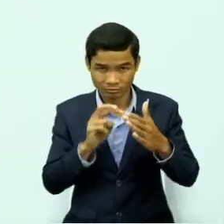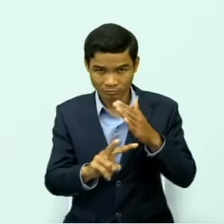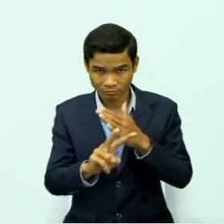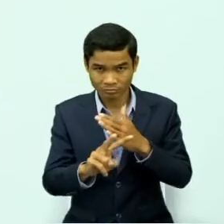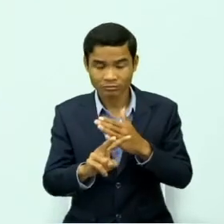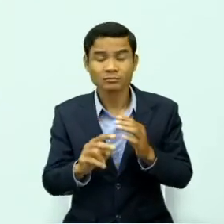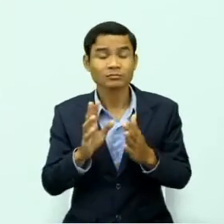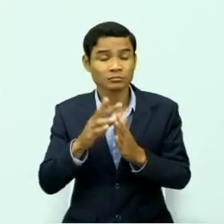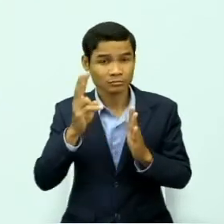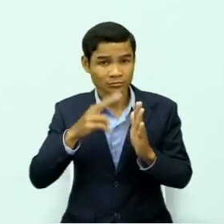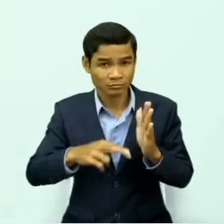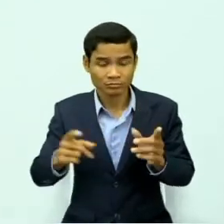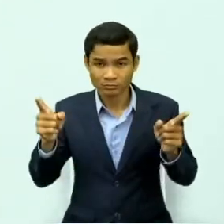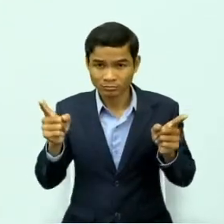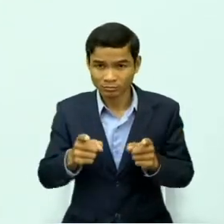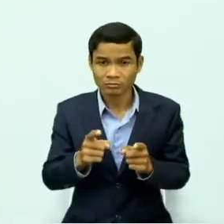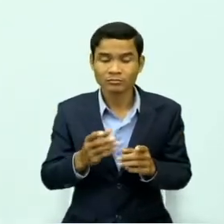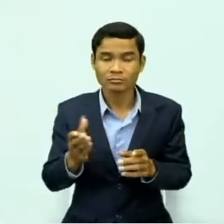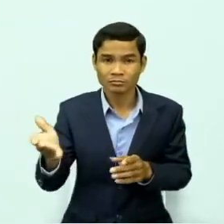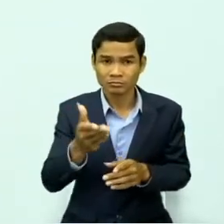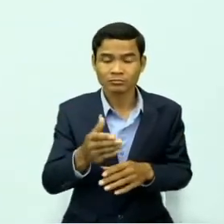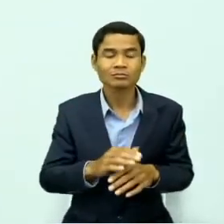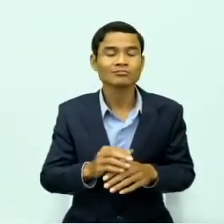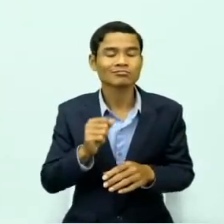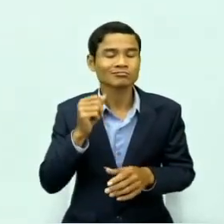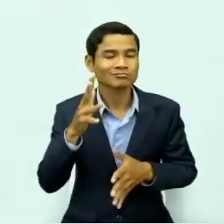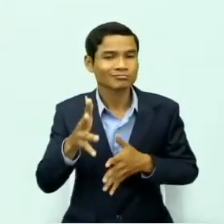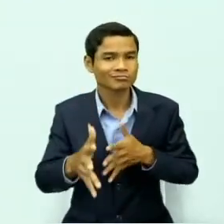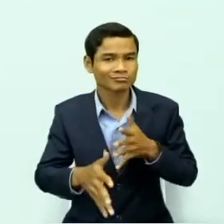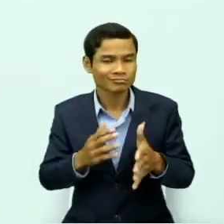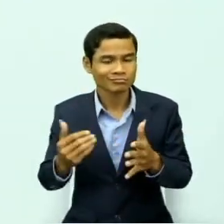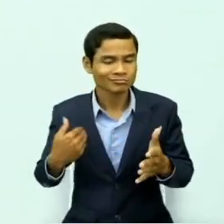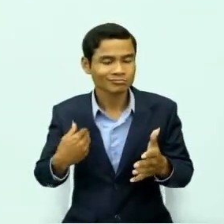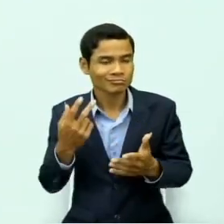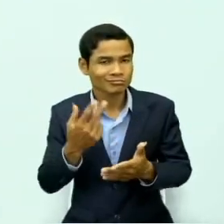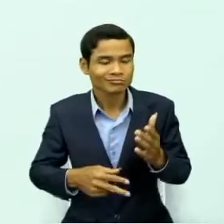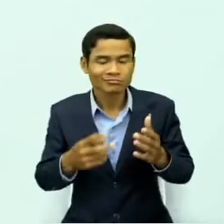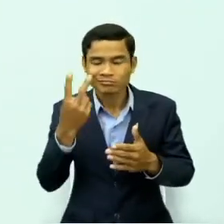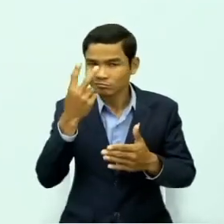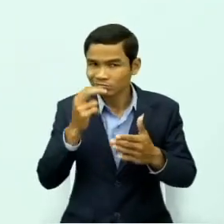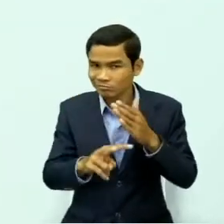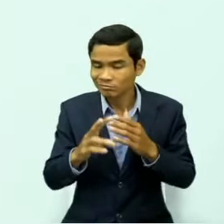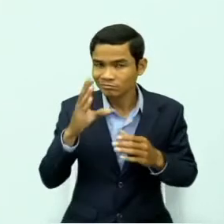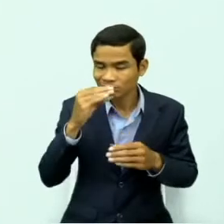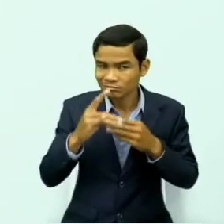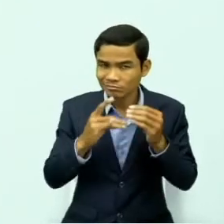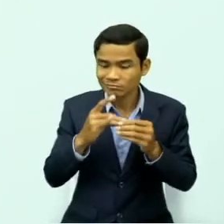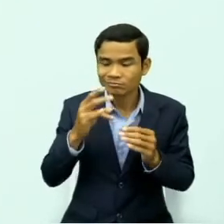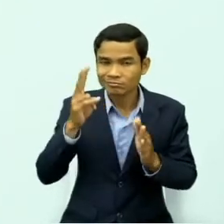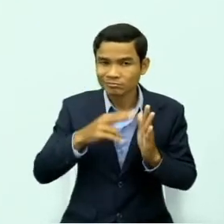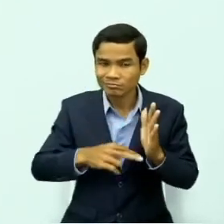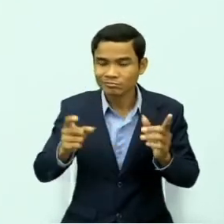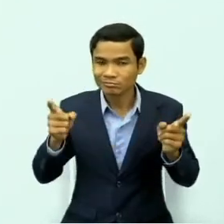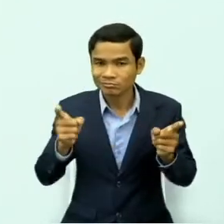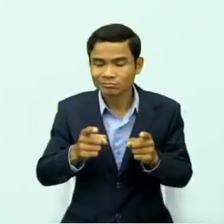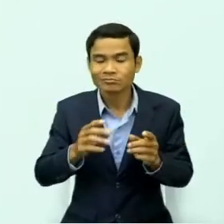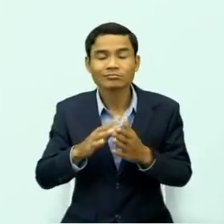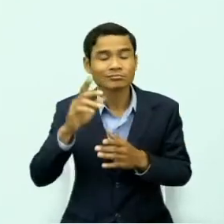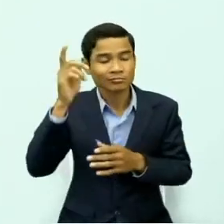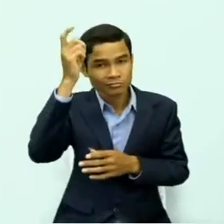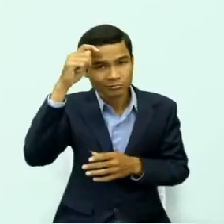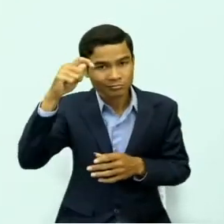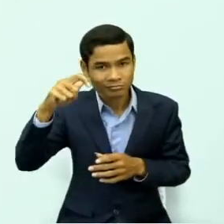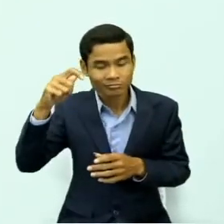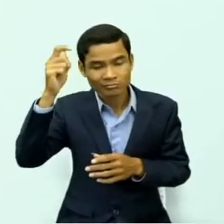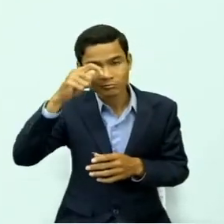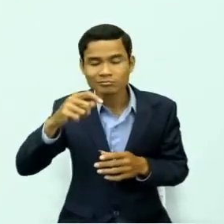chà ạ tập bạc rừng dưỡng ta dưỡng tốt tí thá nì dê phía vầy chà con kịch tịch mưa con bật tập tiện ít thá sạch rừng dưỡng nâng nì